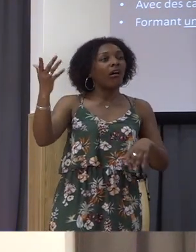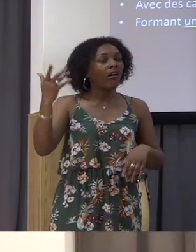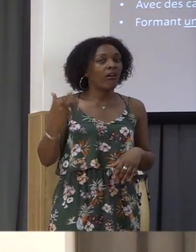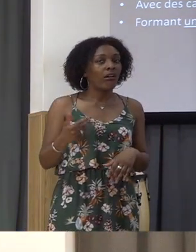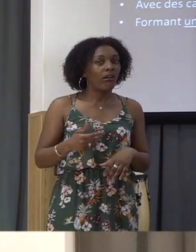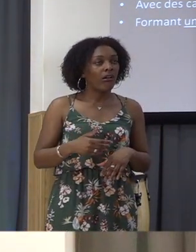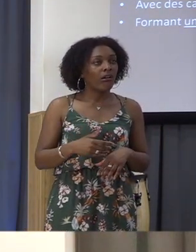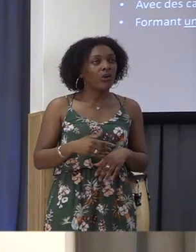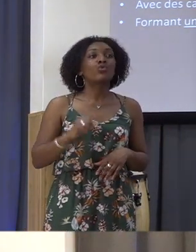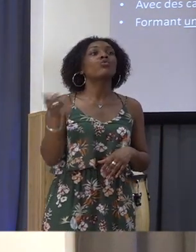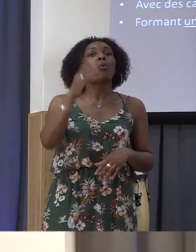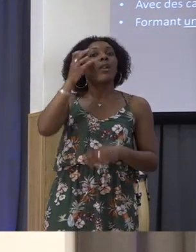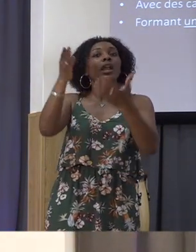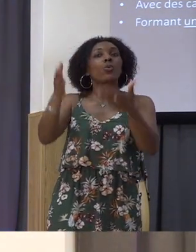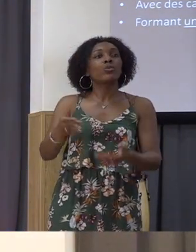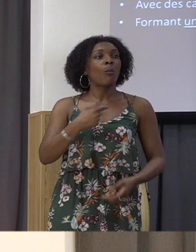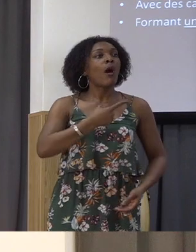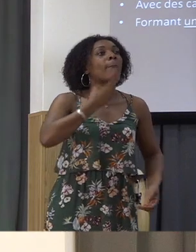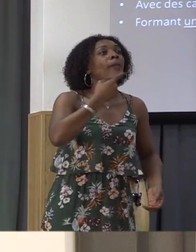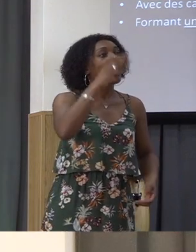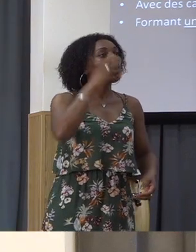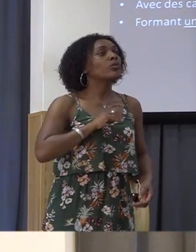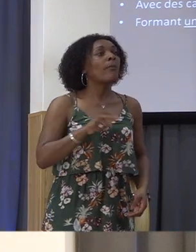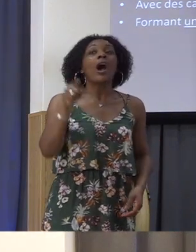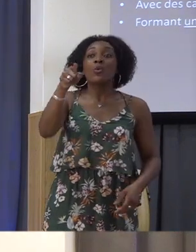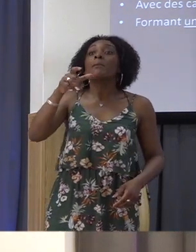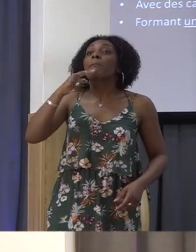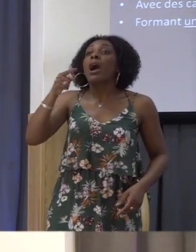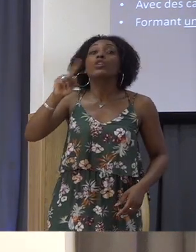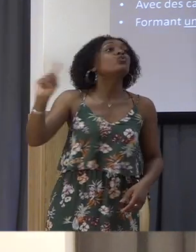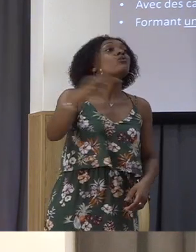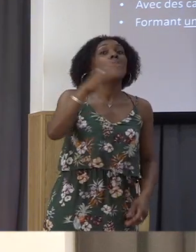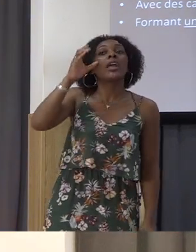Quand elle dit quelque chose, alors que quand moi, c'est moi, je ne comprends pas.